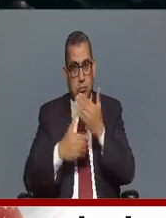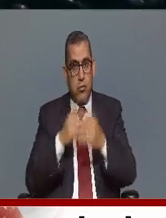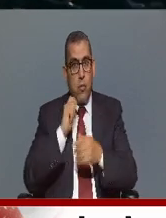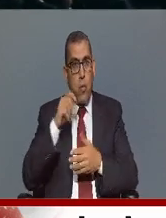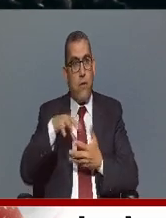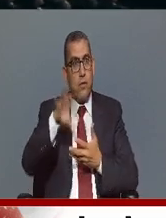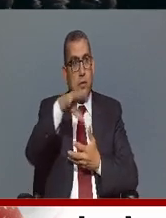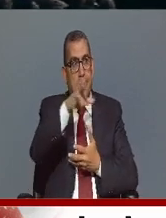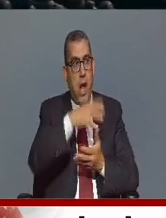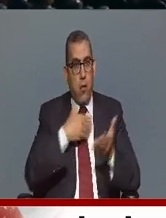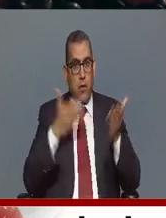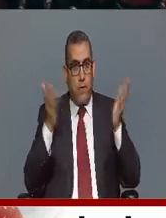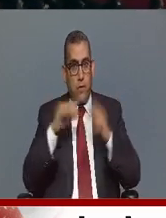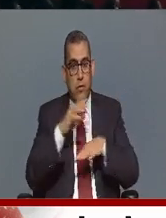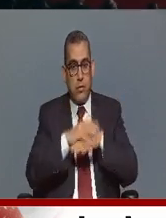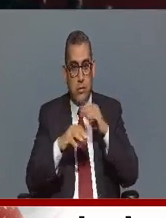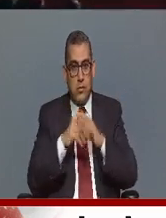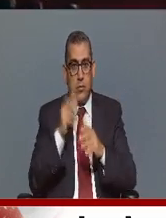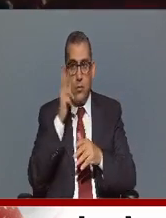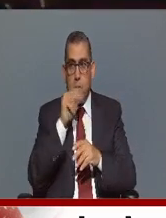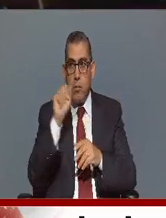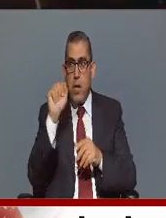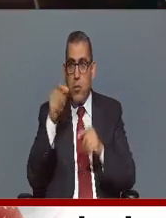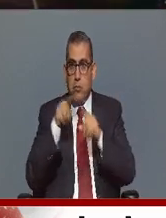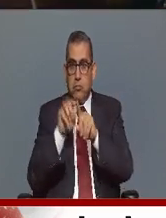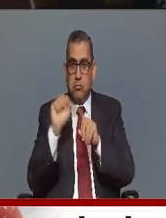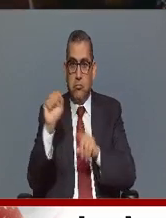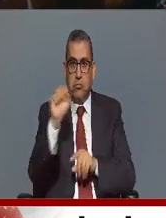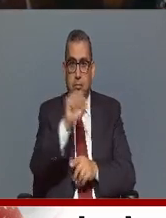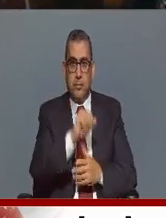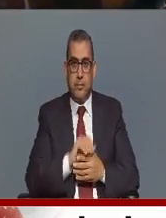المحافظات التي بها حرف تراثية مشهورة.